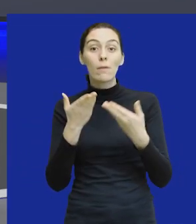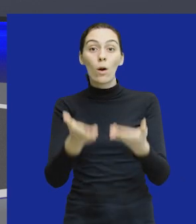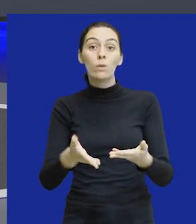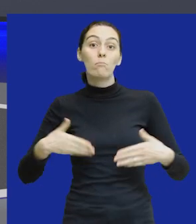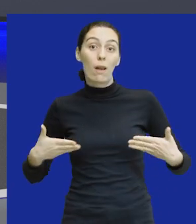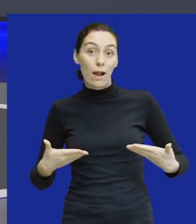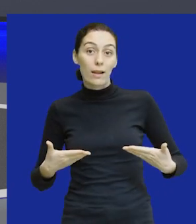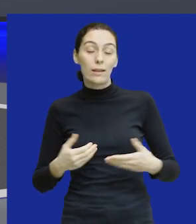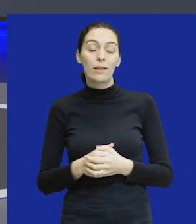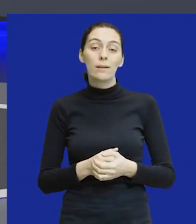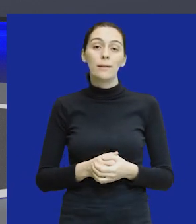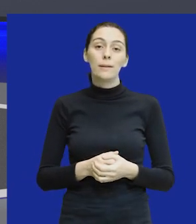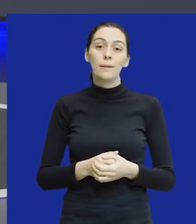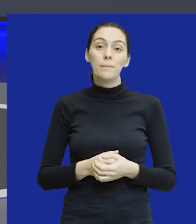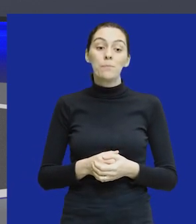mladih da